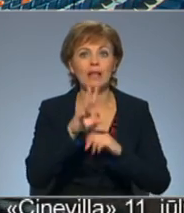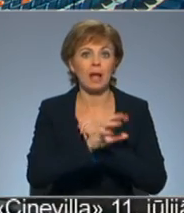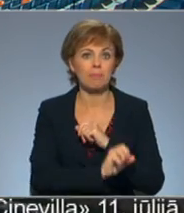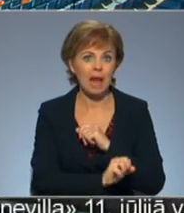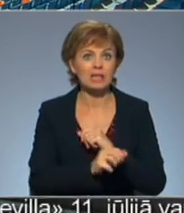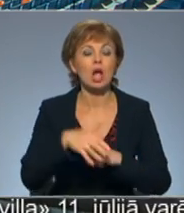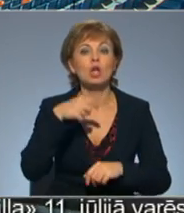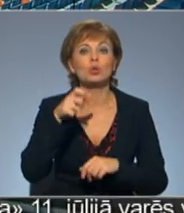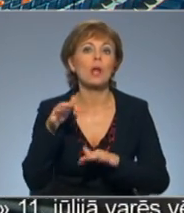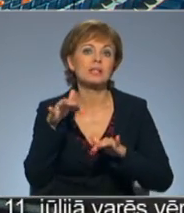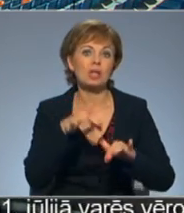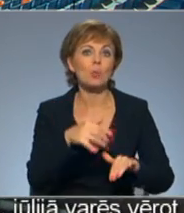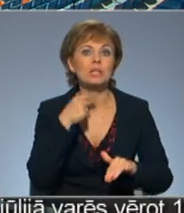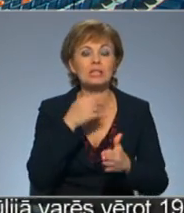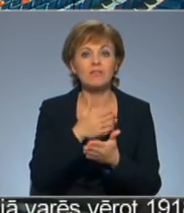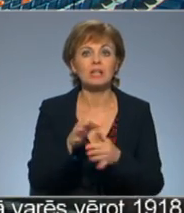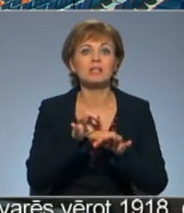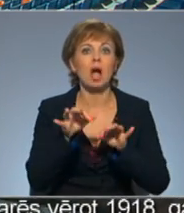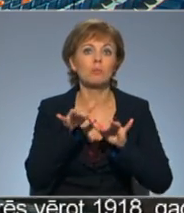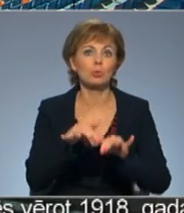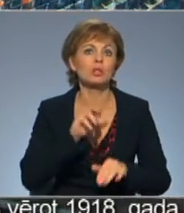virzienā sāks plūst nākamās nedēļas vidū.